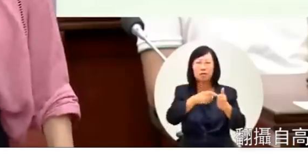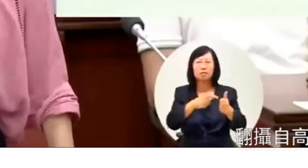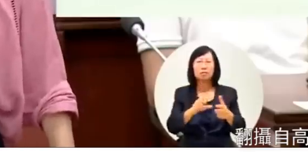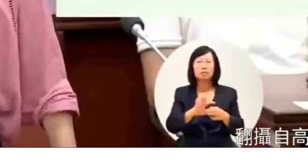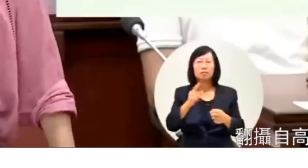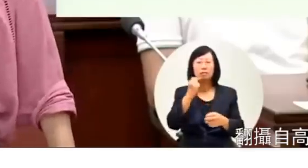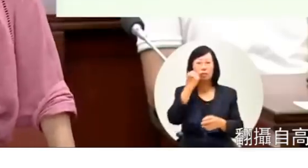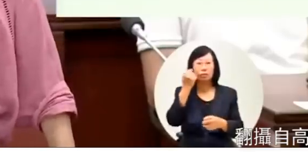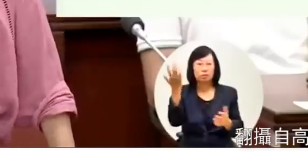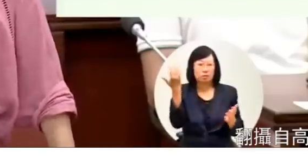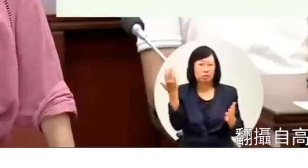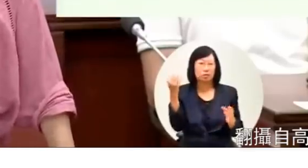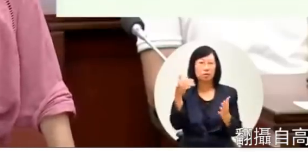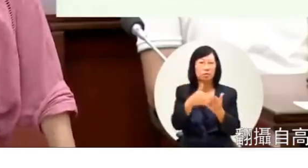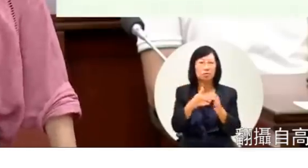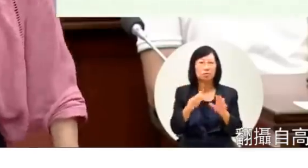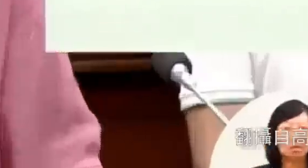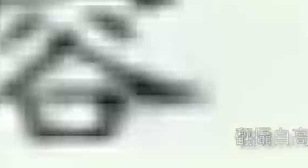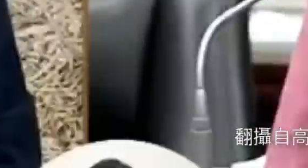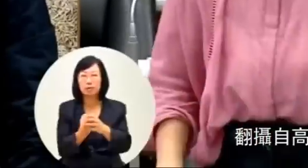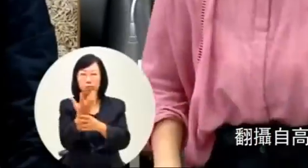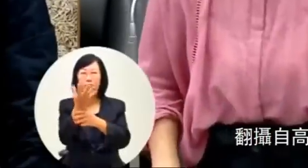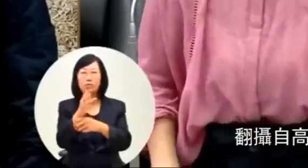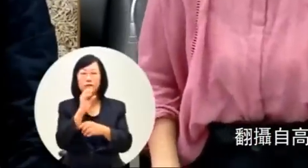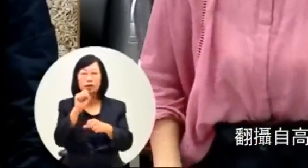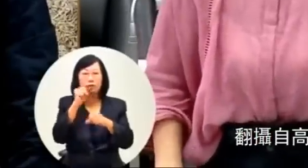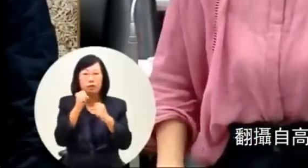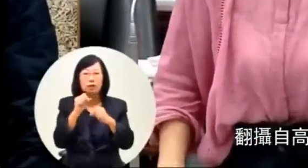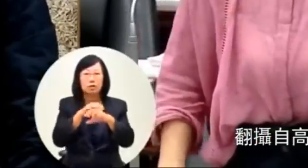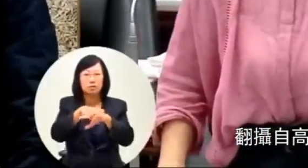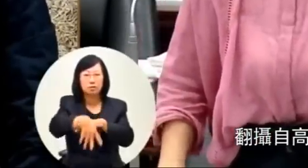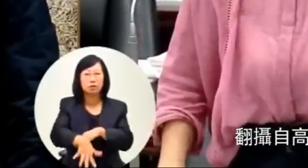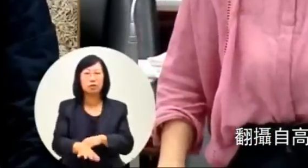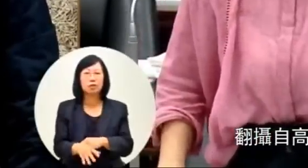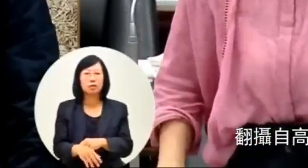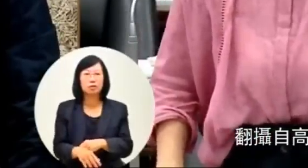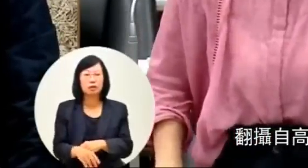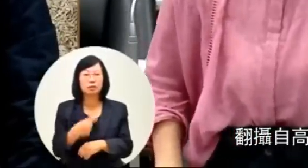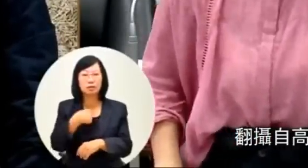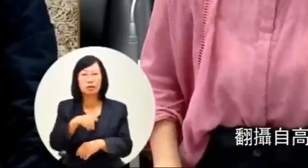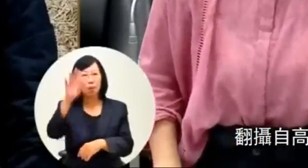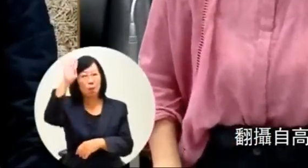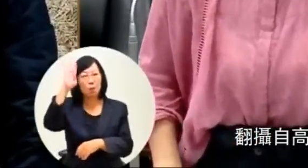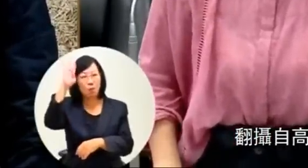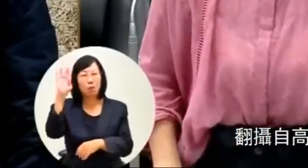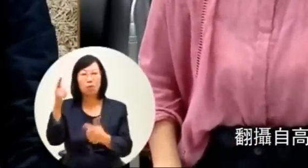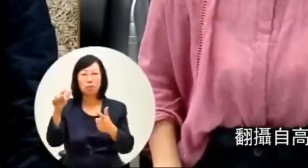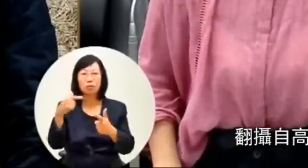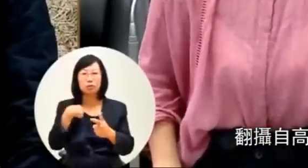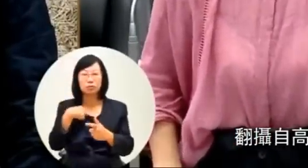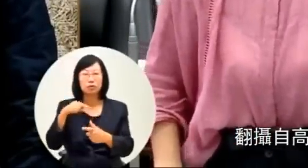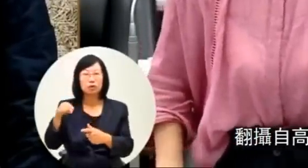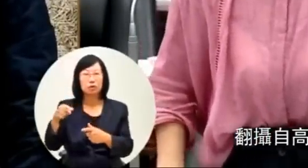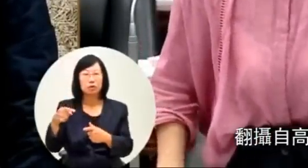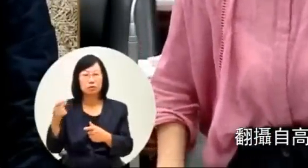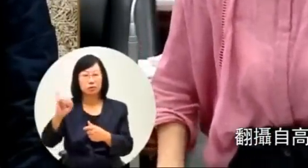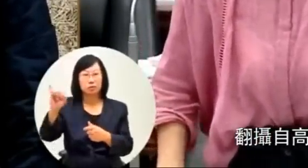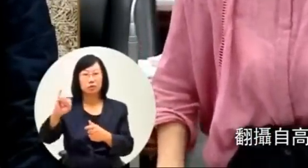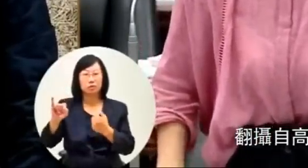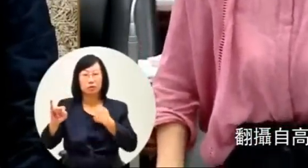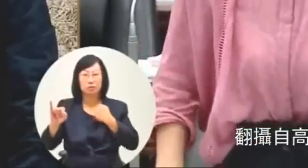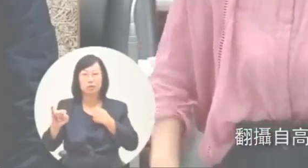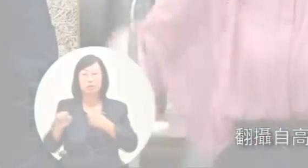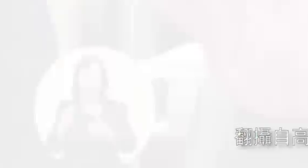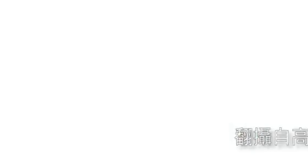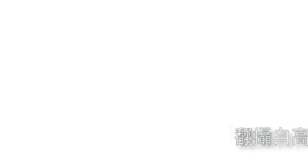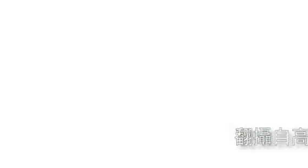在，罄竹难书啊！ 他就是弟弟的冷泉啊！ 胡说八道！ 议员，你不能够因为你比较资深就说我胡说八道，你